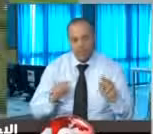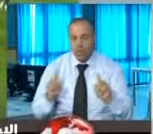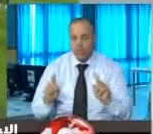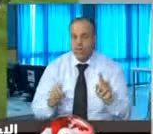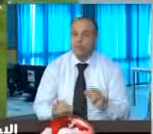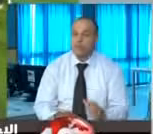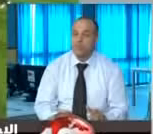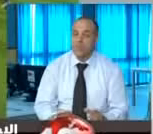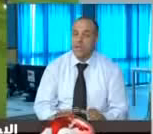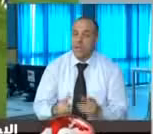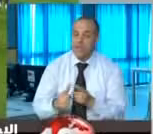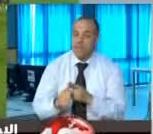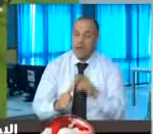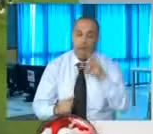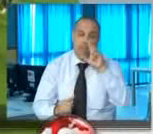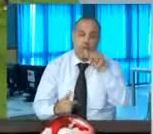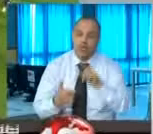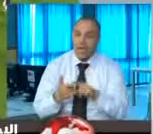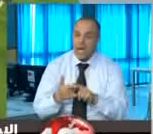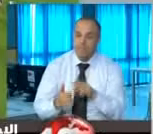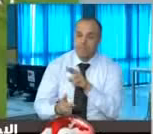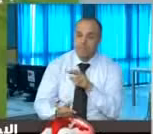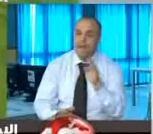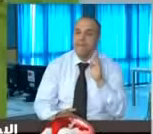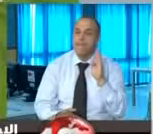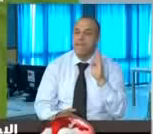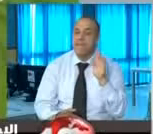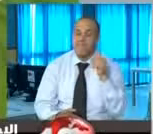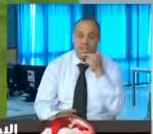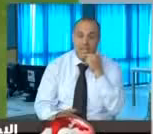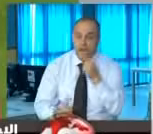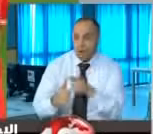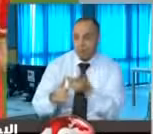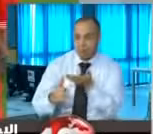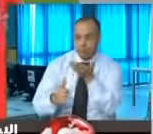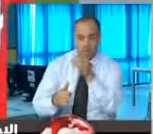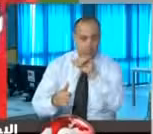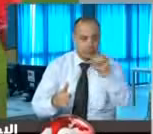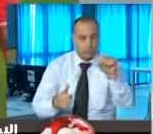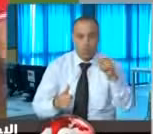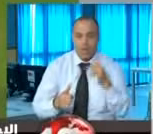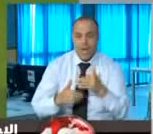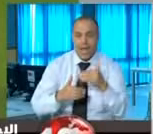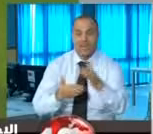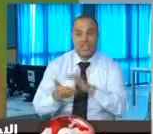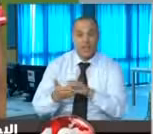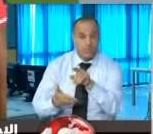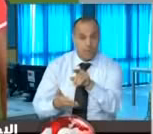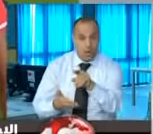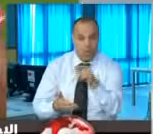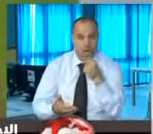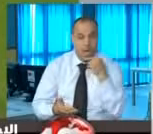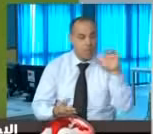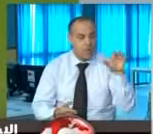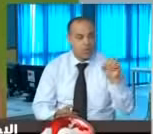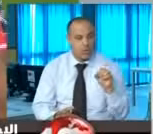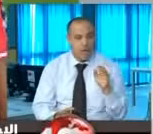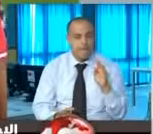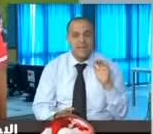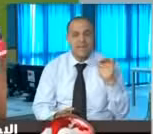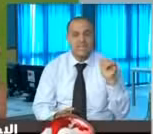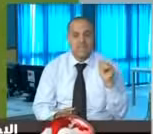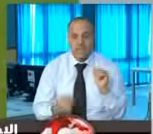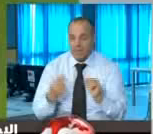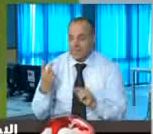وإلى الدرجة الأولى البرتغالية حيث استعاد بنفيكا موقعه في الصدارة إثر فوز ثمين خارج ميدانه على مضيف بيرينينسيش